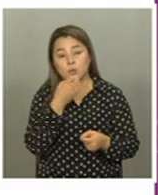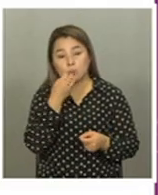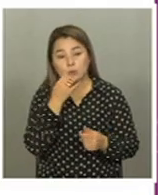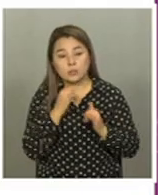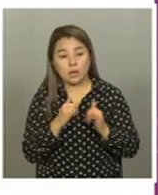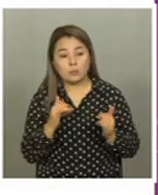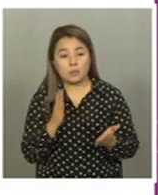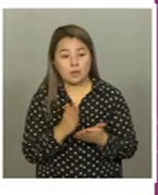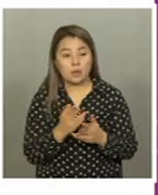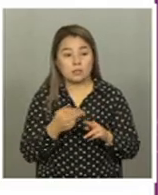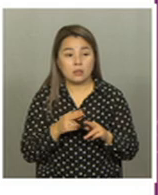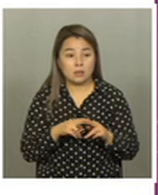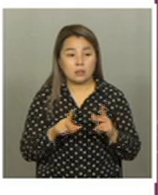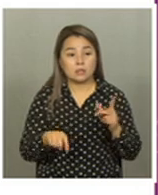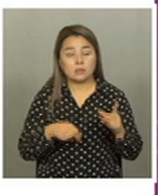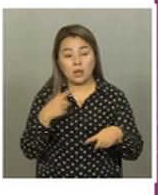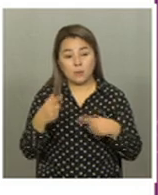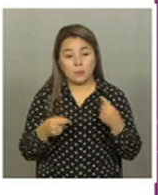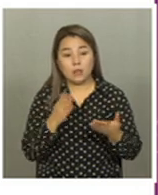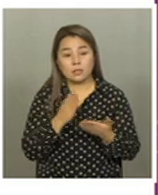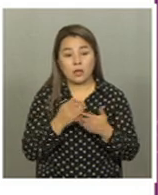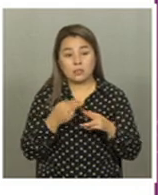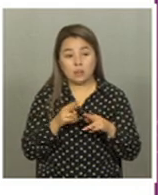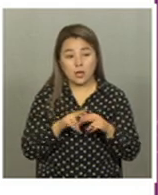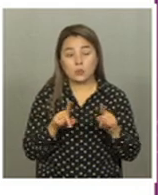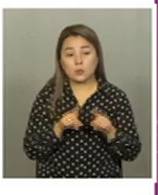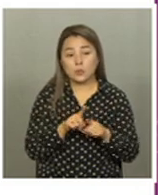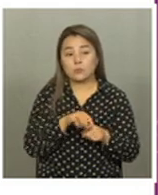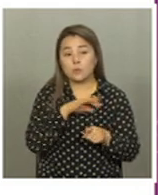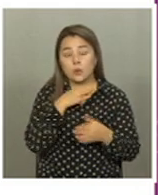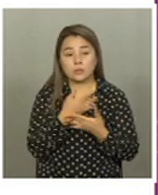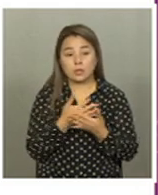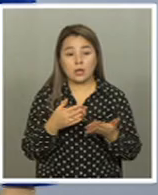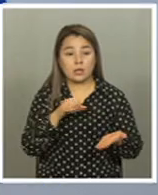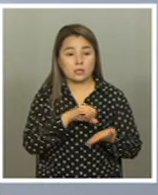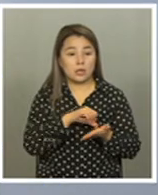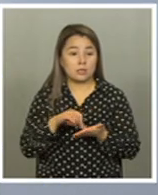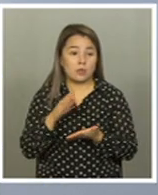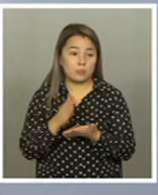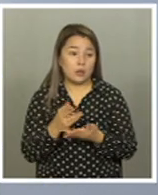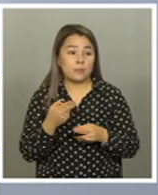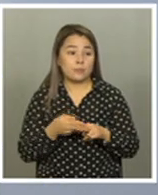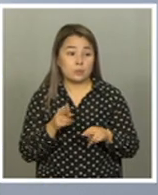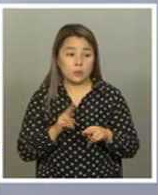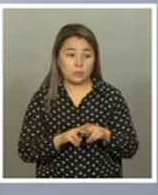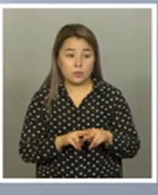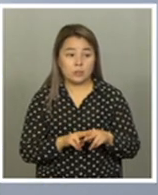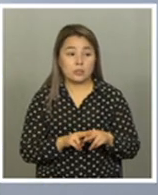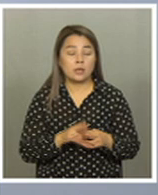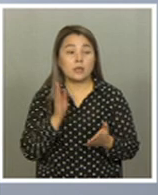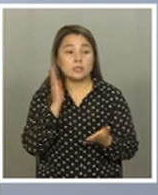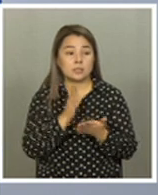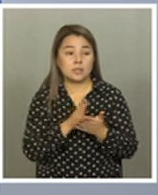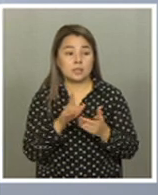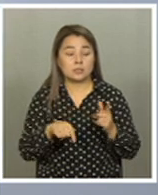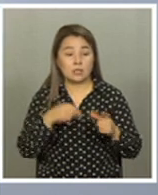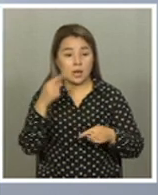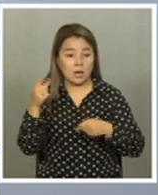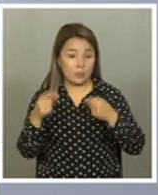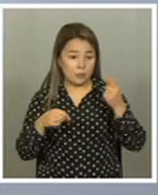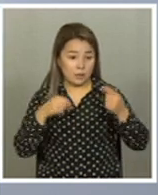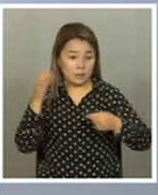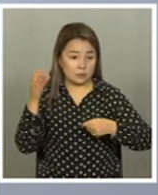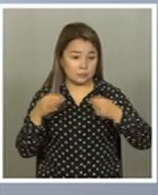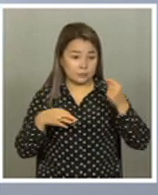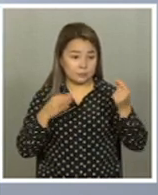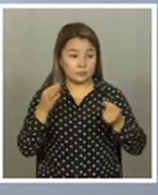Ал сабақтың мынадай түрлерімен таныс болыңыздар. Оларға тік сабақ, яғни сабағы